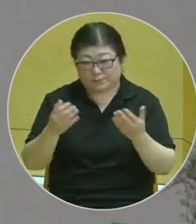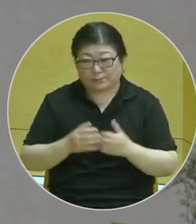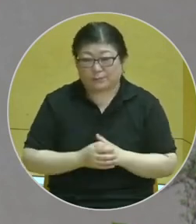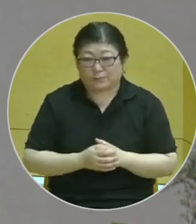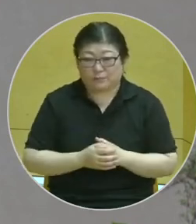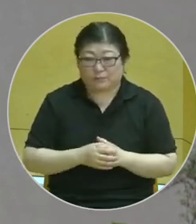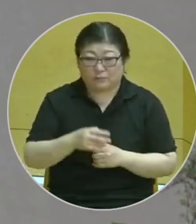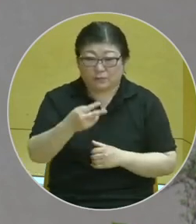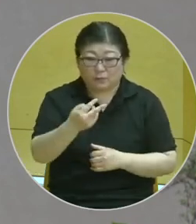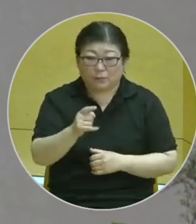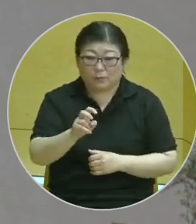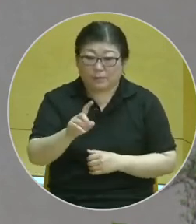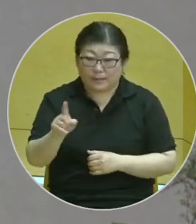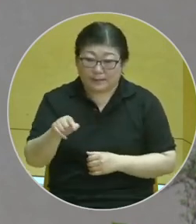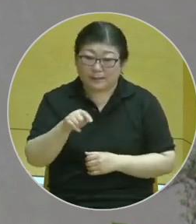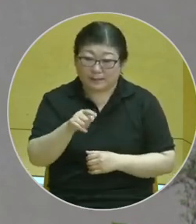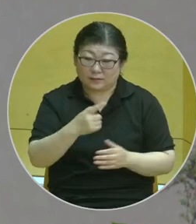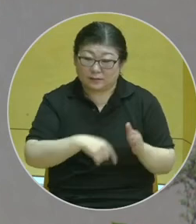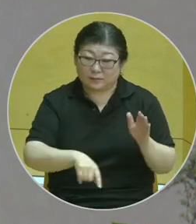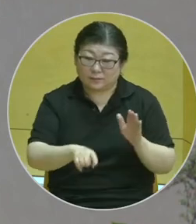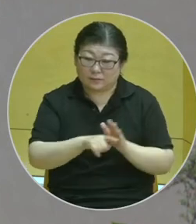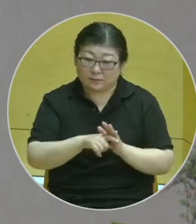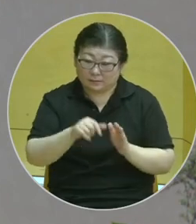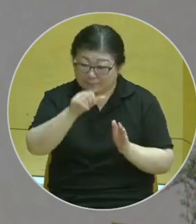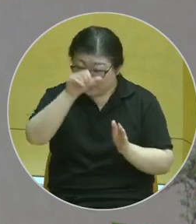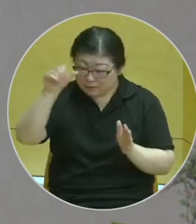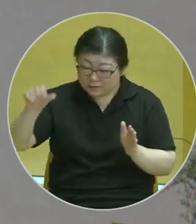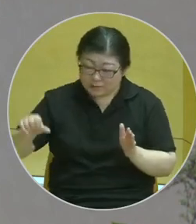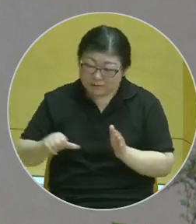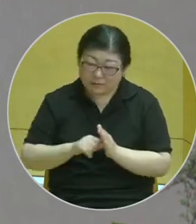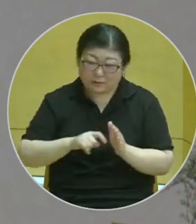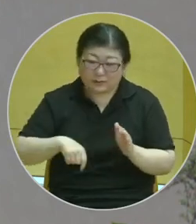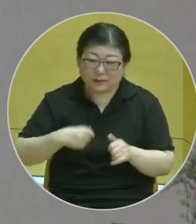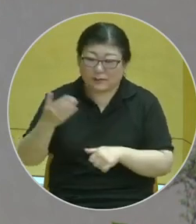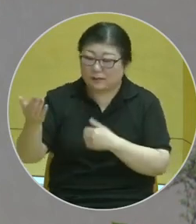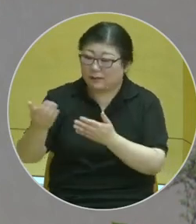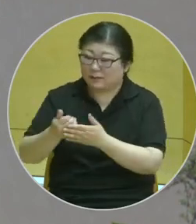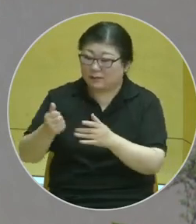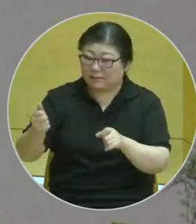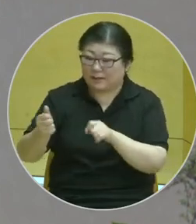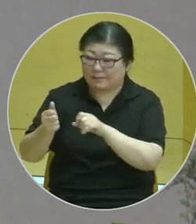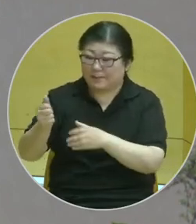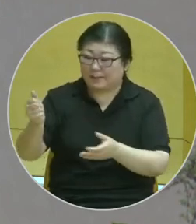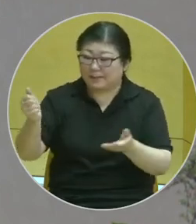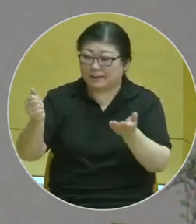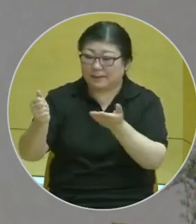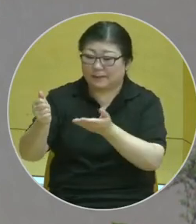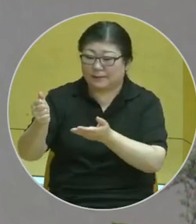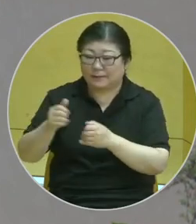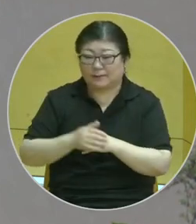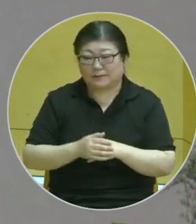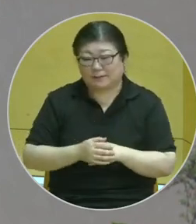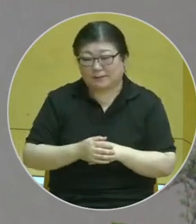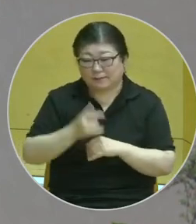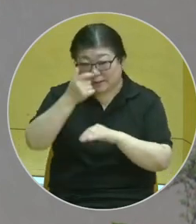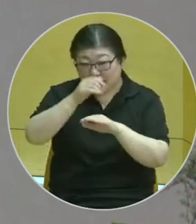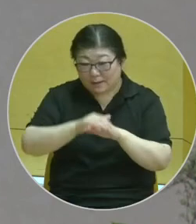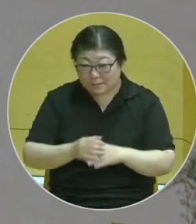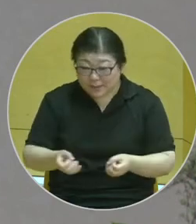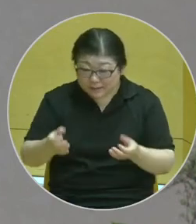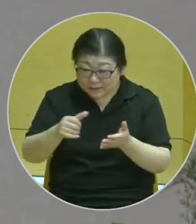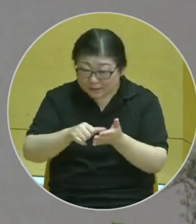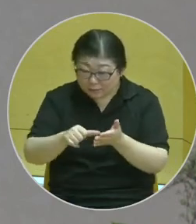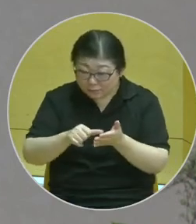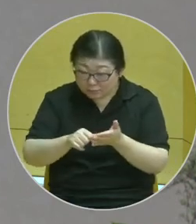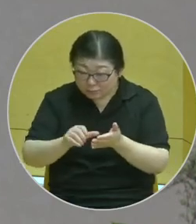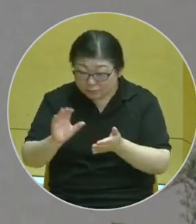도마는 그것을 위해서 이 평생 자기를 하나님 앞에 드리는 예배의 제물로 드리면서 살았으니까